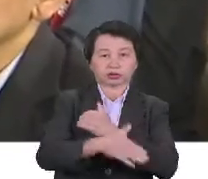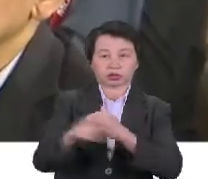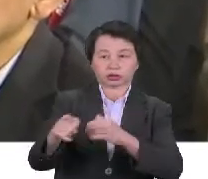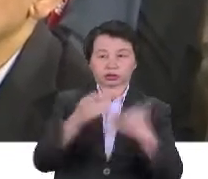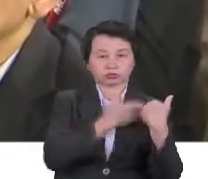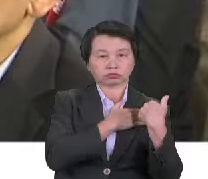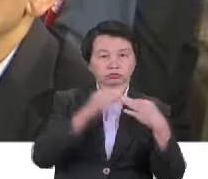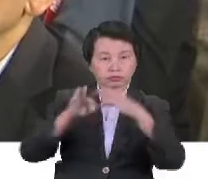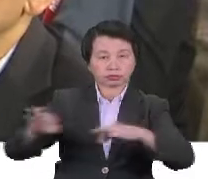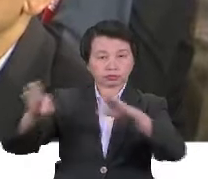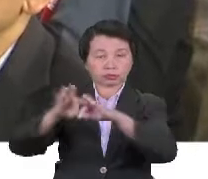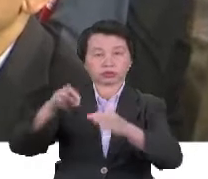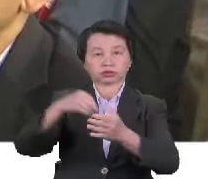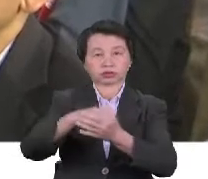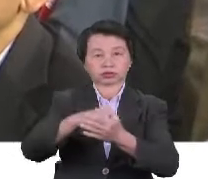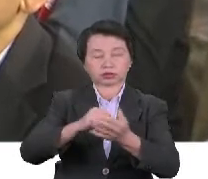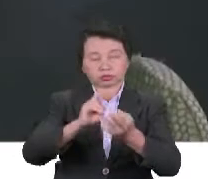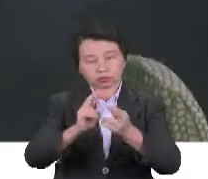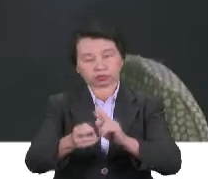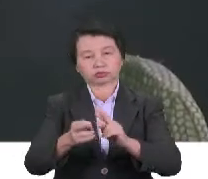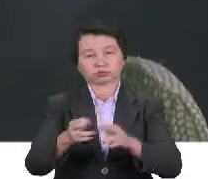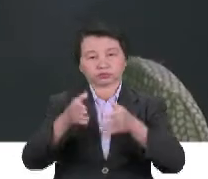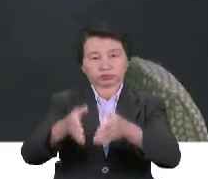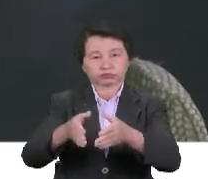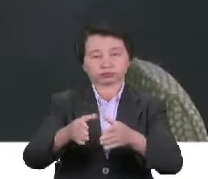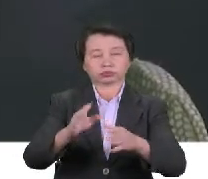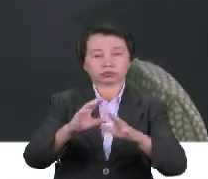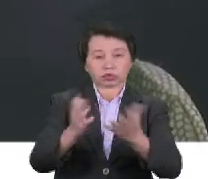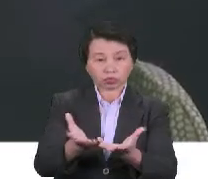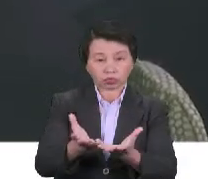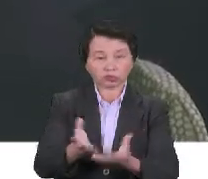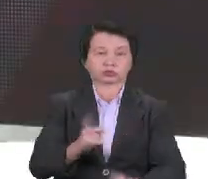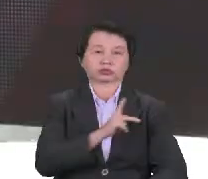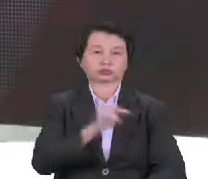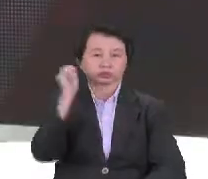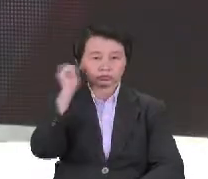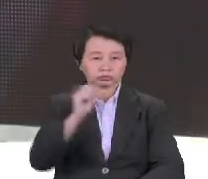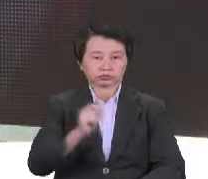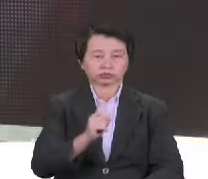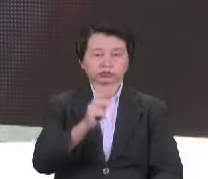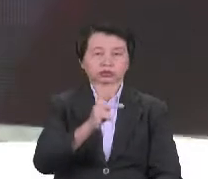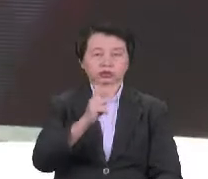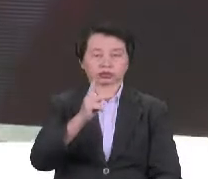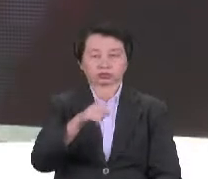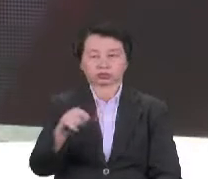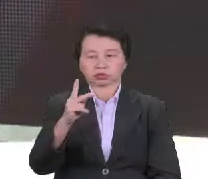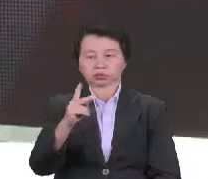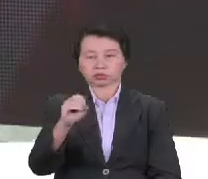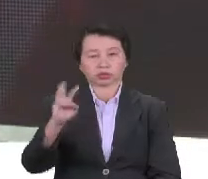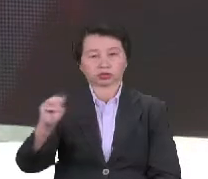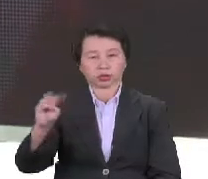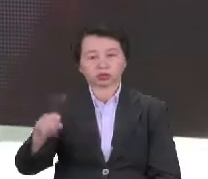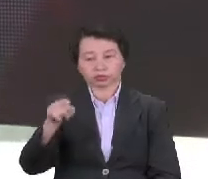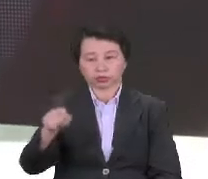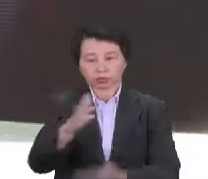memainkan peranan utama dalam revolusi digital global. Menurut Ketua Setiausaha Kementerian Komunikasi dan Multimedia, ini